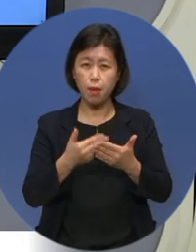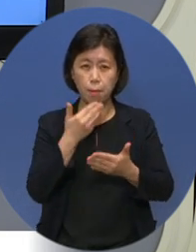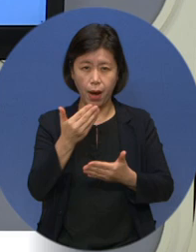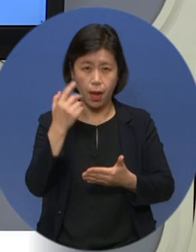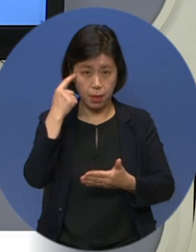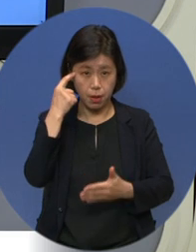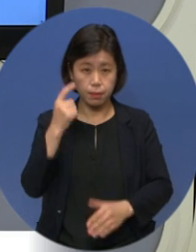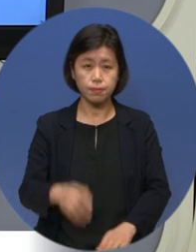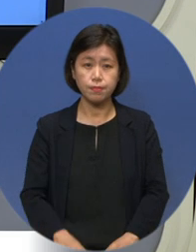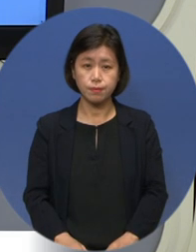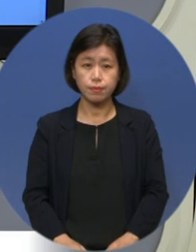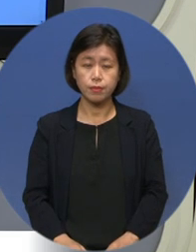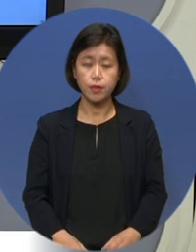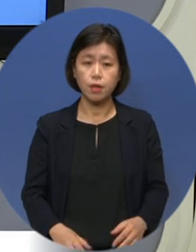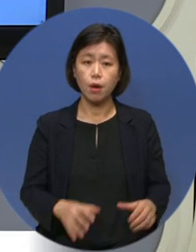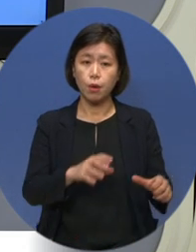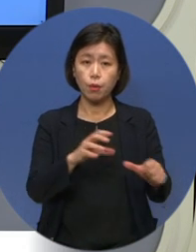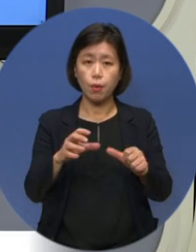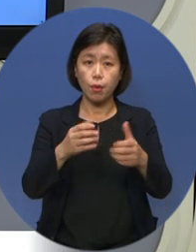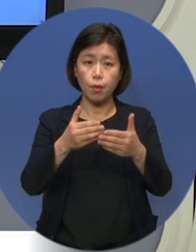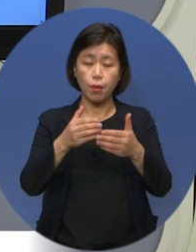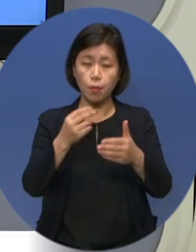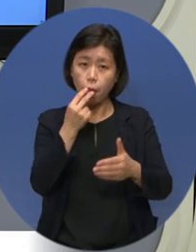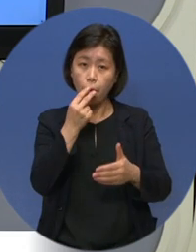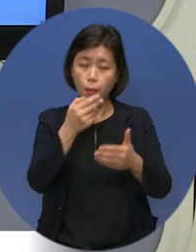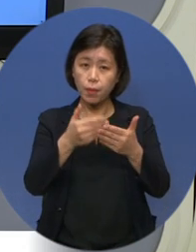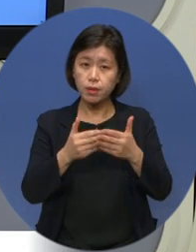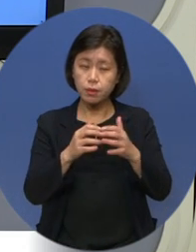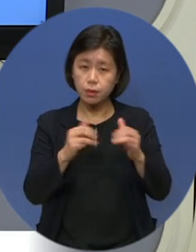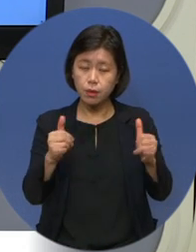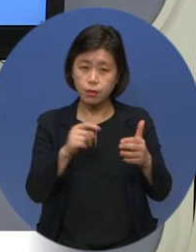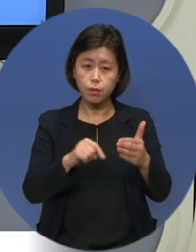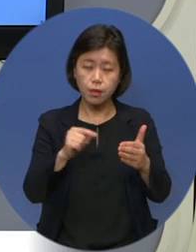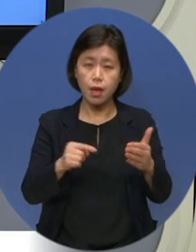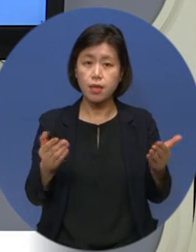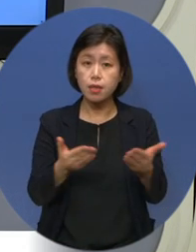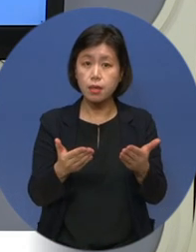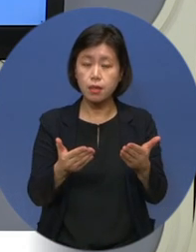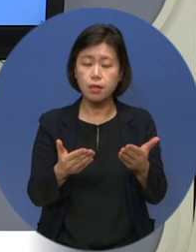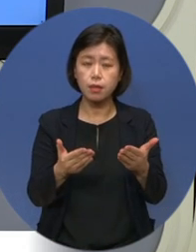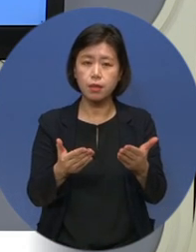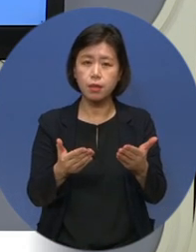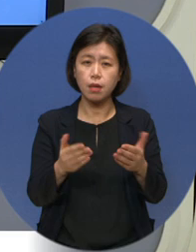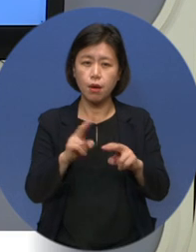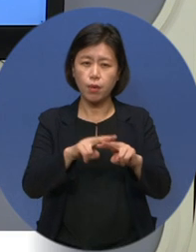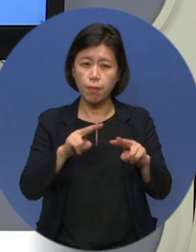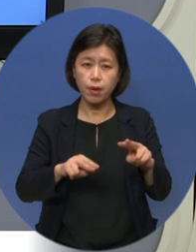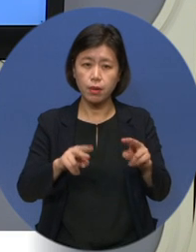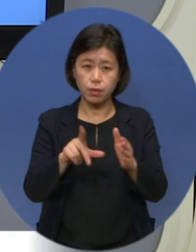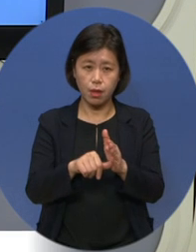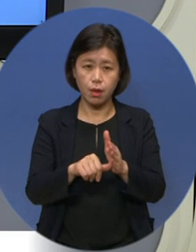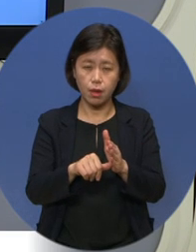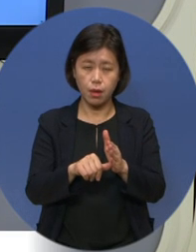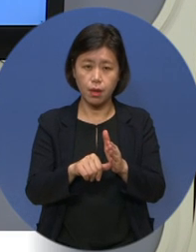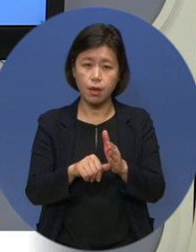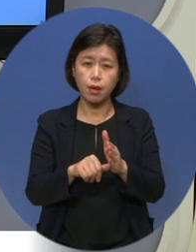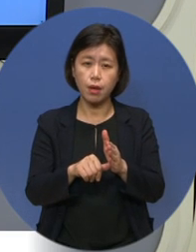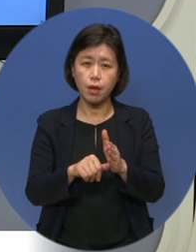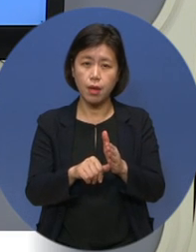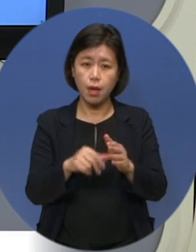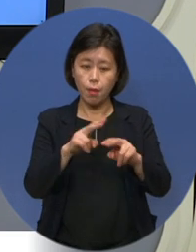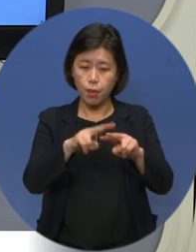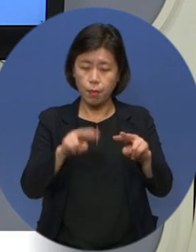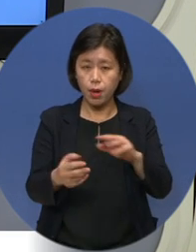예술인의 일자리를 이러구 직급 열을 받으려면 이직 일 전 24개월 중 9개월 이상 보험료를